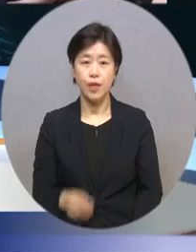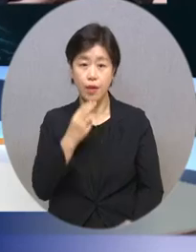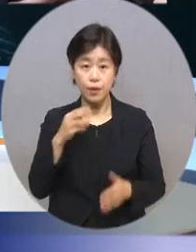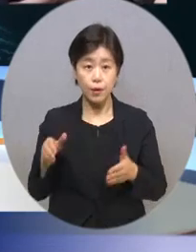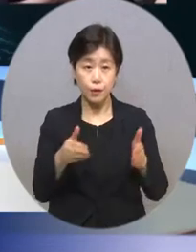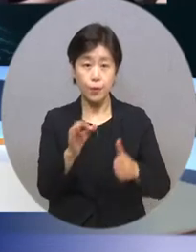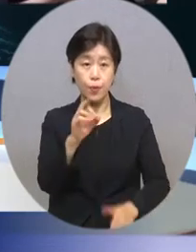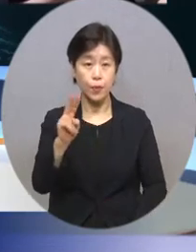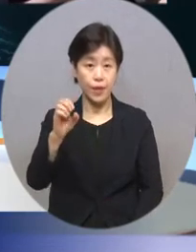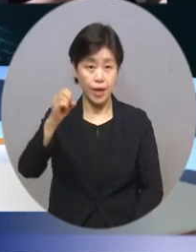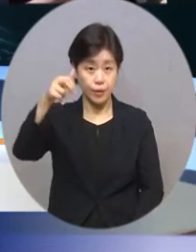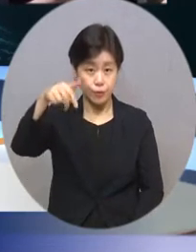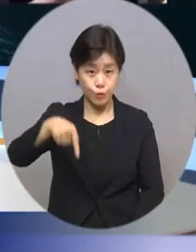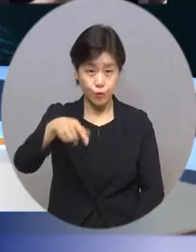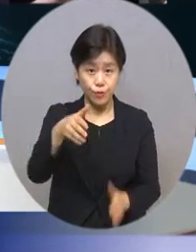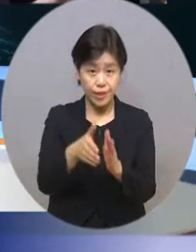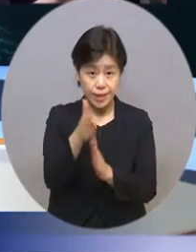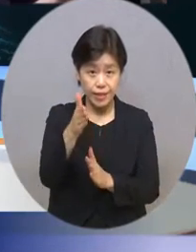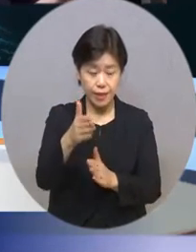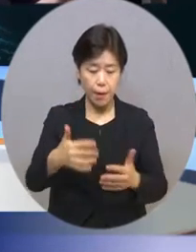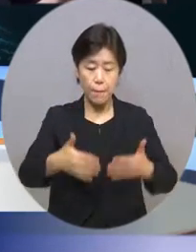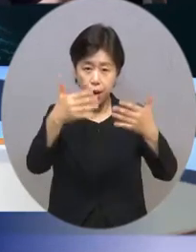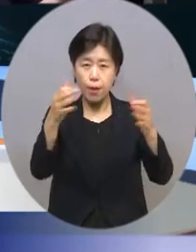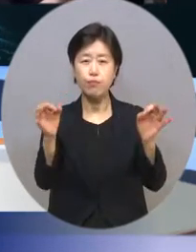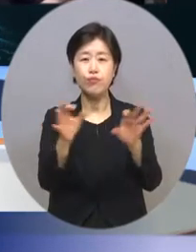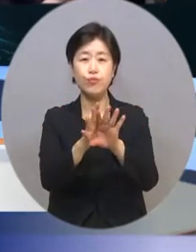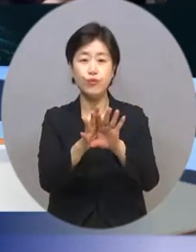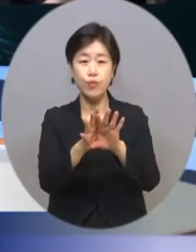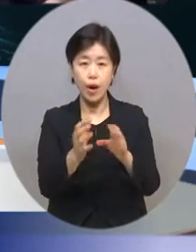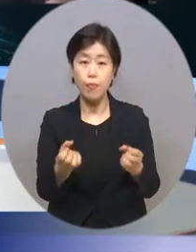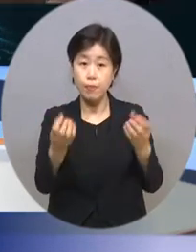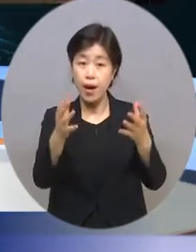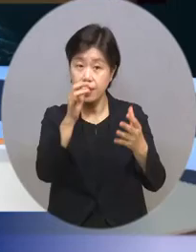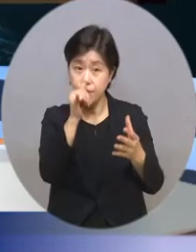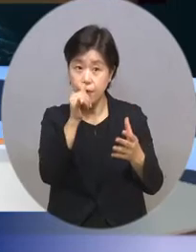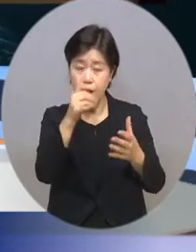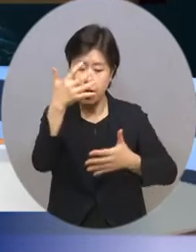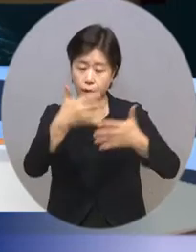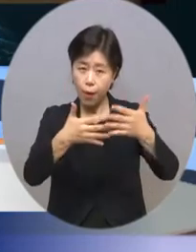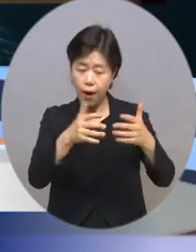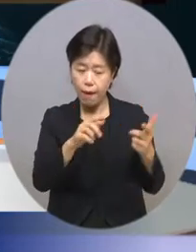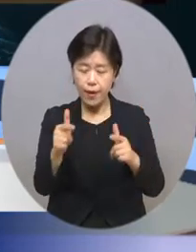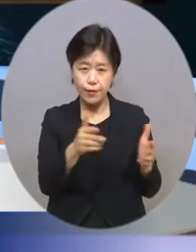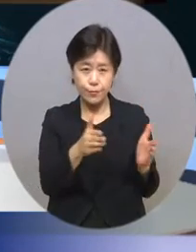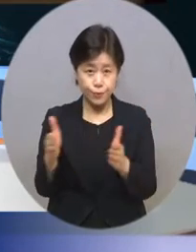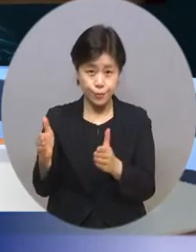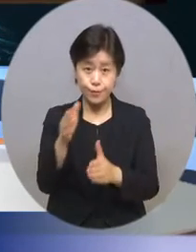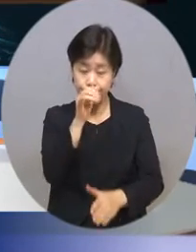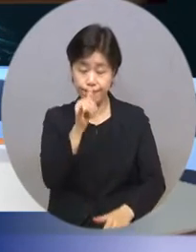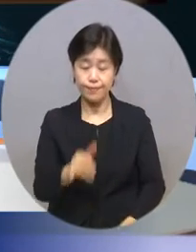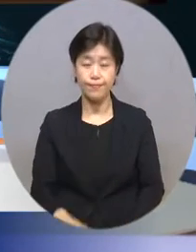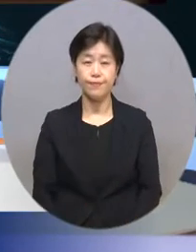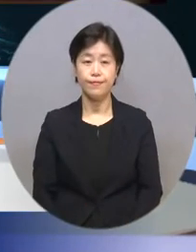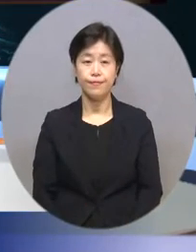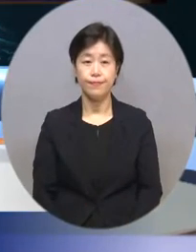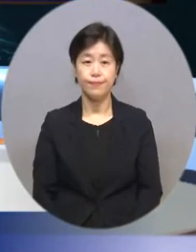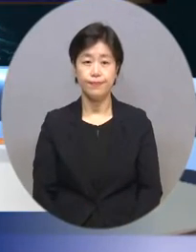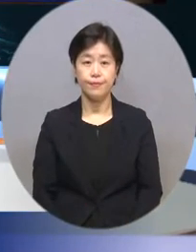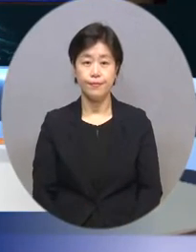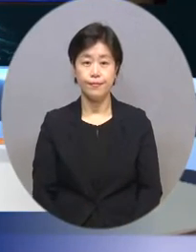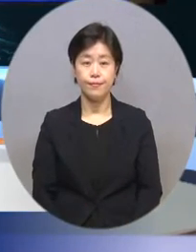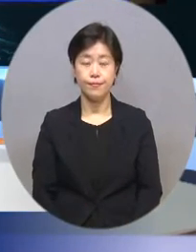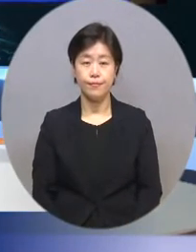경기도 양주시가 양주 배리어프리 포럼을 통해 배리어프리 영화제 준비에 한창입니다. 보도에 정우선 기자입니다.